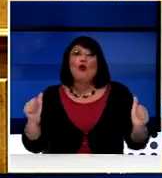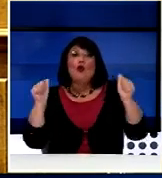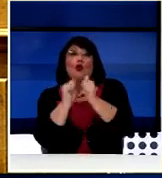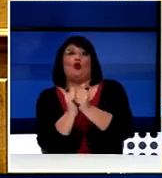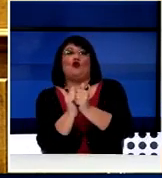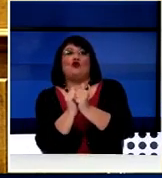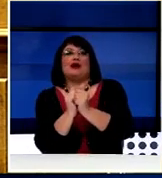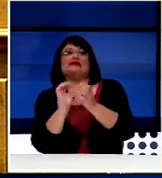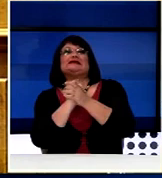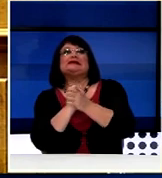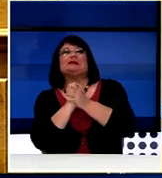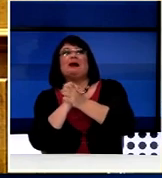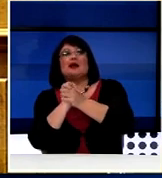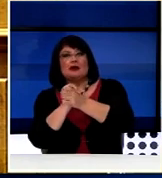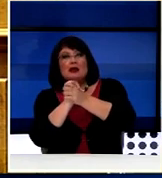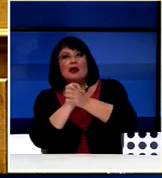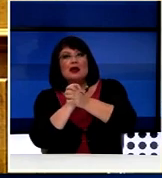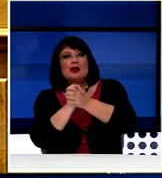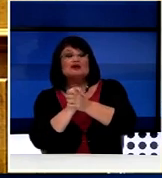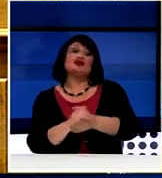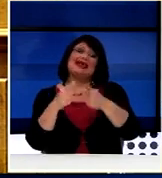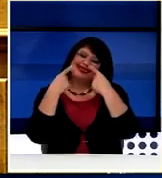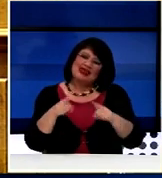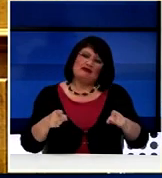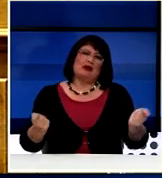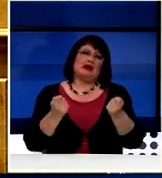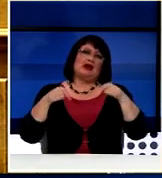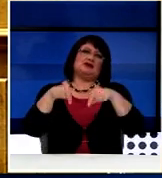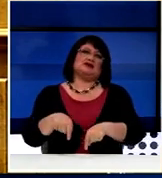Μεσόγειο, ενδεχομένως σήμερα οι εξελίξεις να ήταν διαφορετικές.